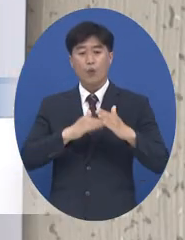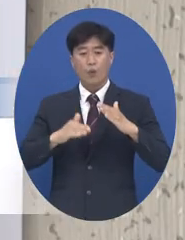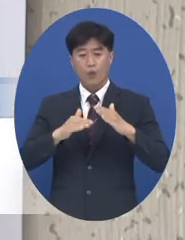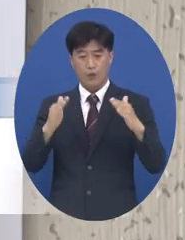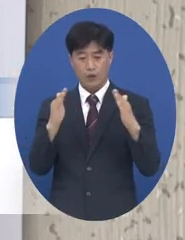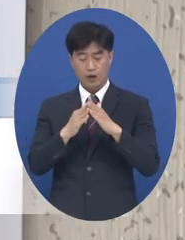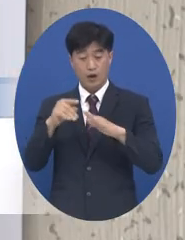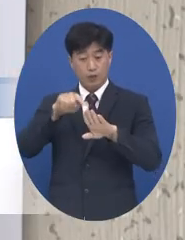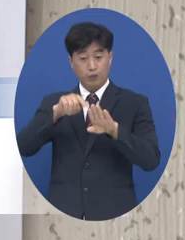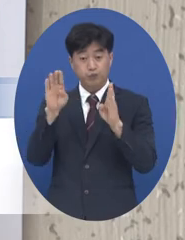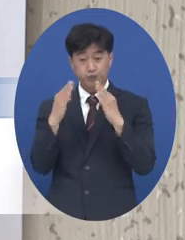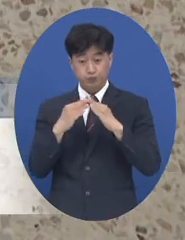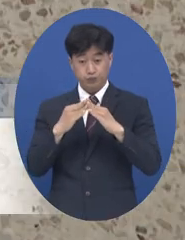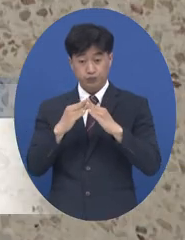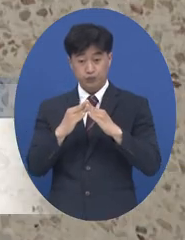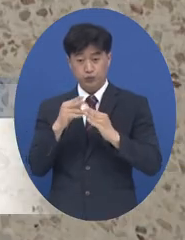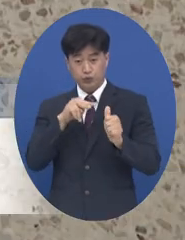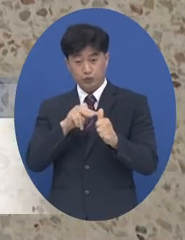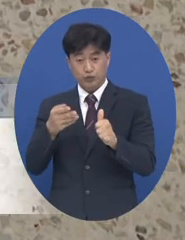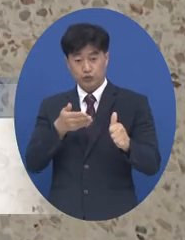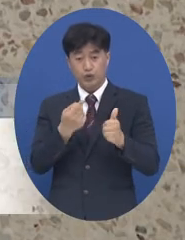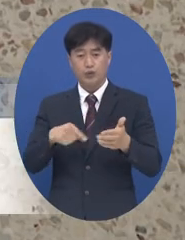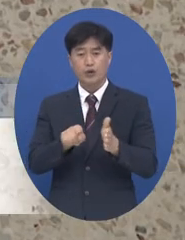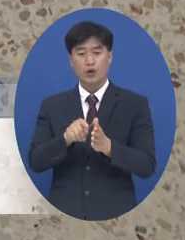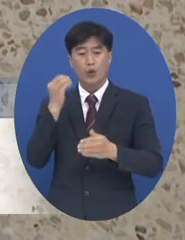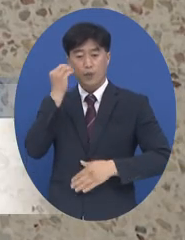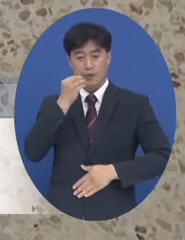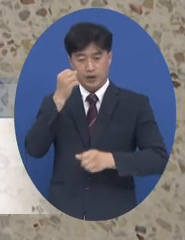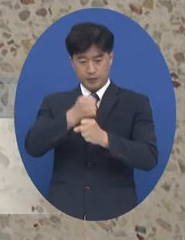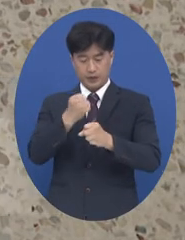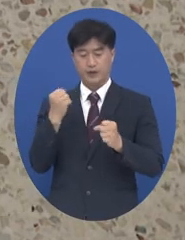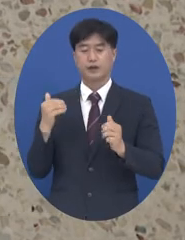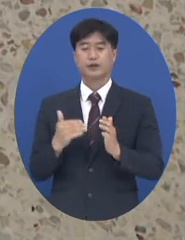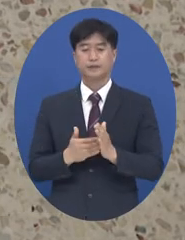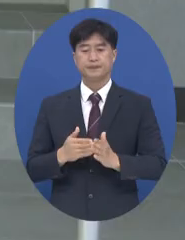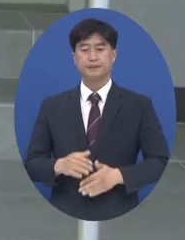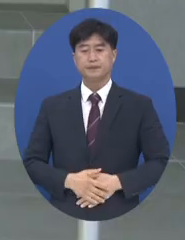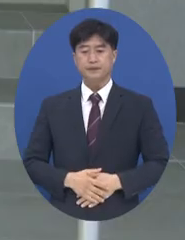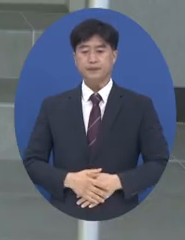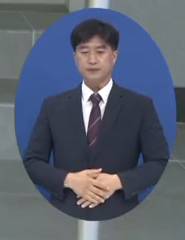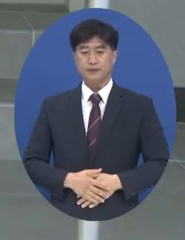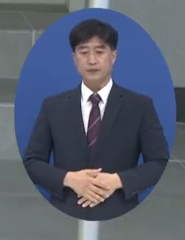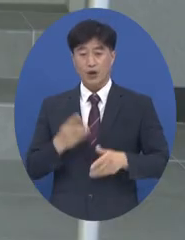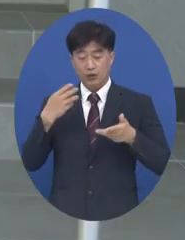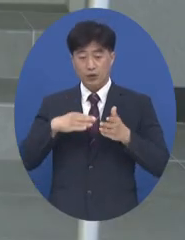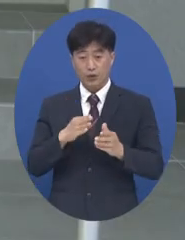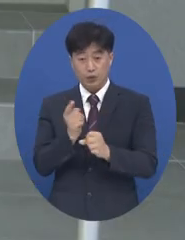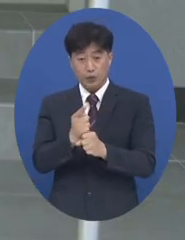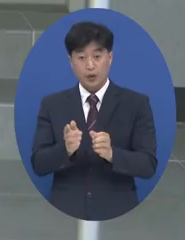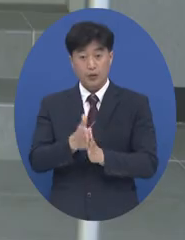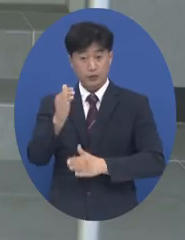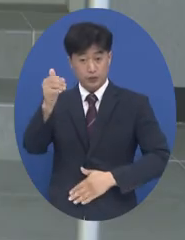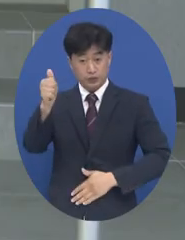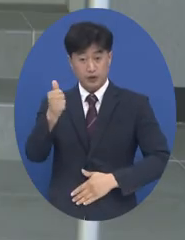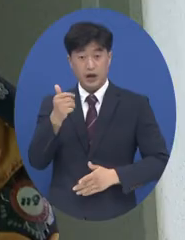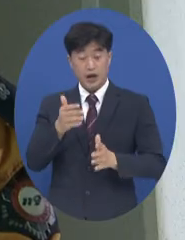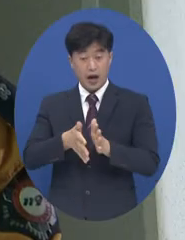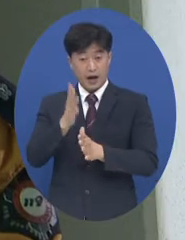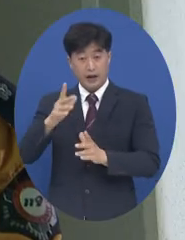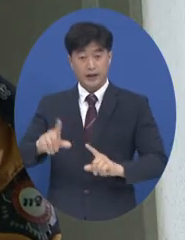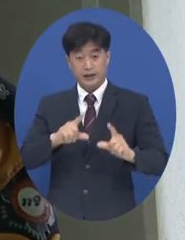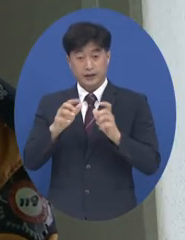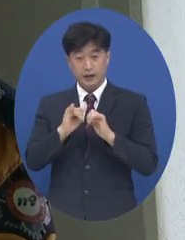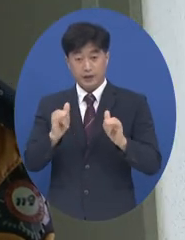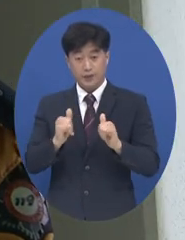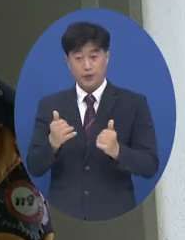주택 옥상 출입문 정보 제공을 위한 홈페이지 를 개발하게 되었습니다 경기도 소방재난본부 는 아파트 입주민들이